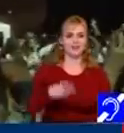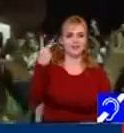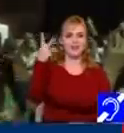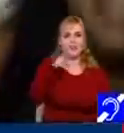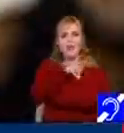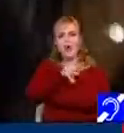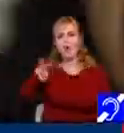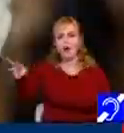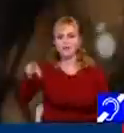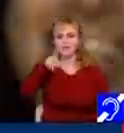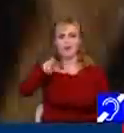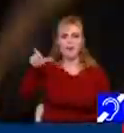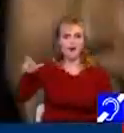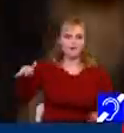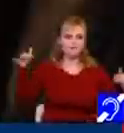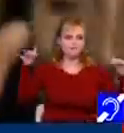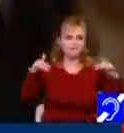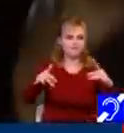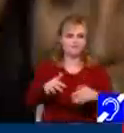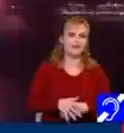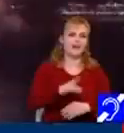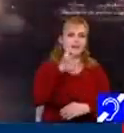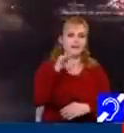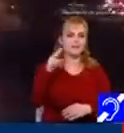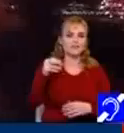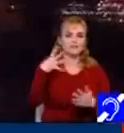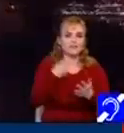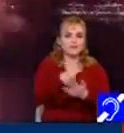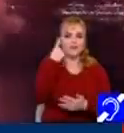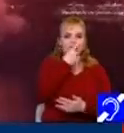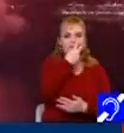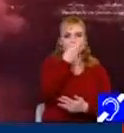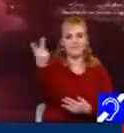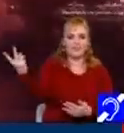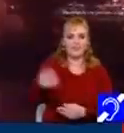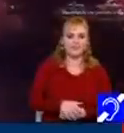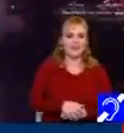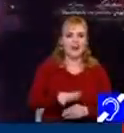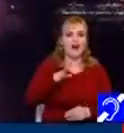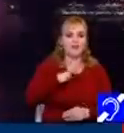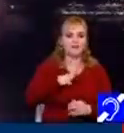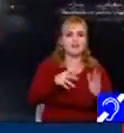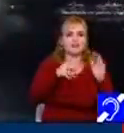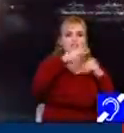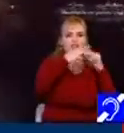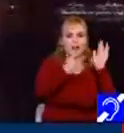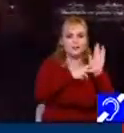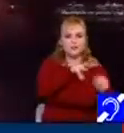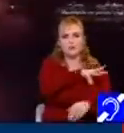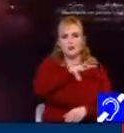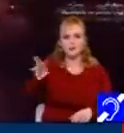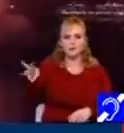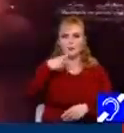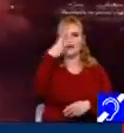Milioane de oameni s-au strâns pe plaja Copacabana să vadă cu ochii lor un foc de artificii care a durat numai puțin de 17 minute.